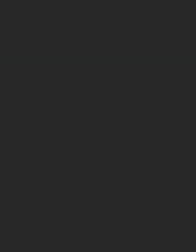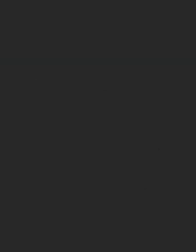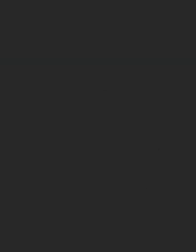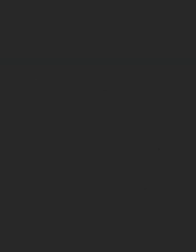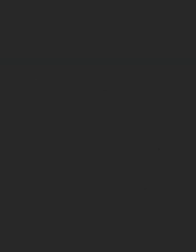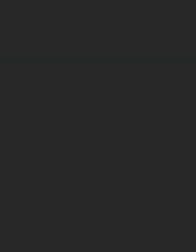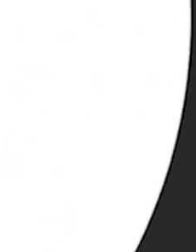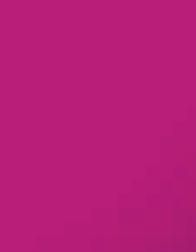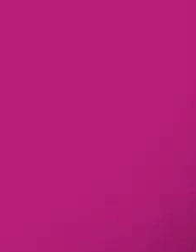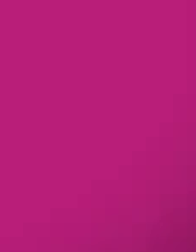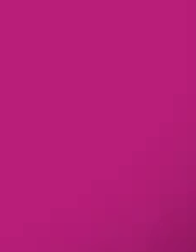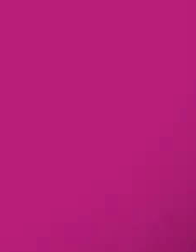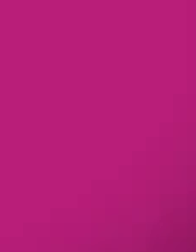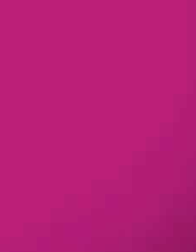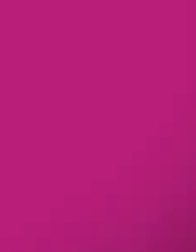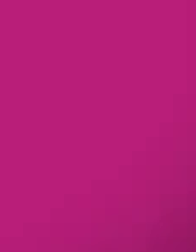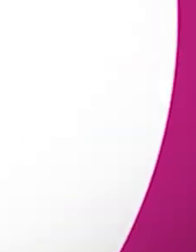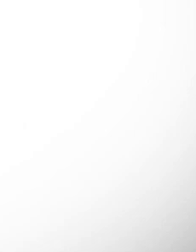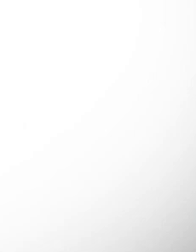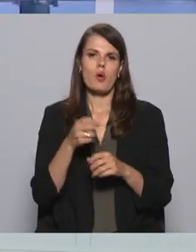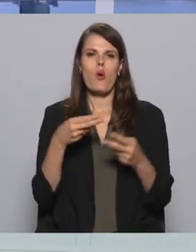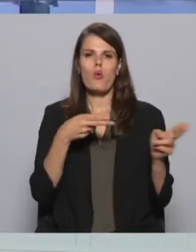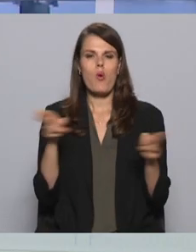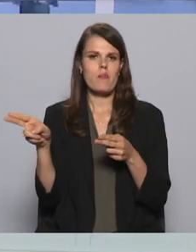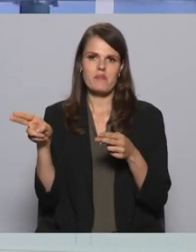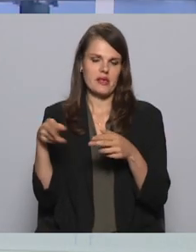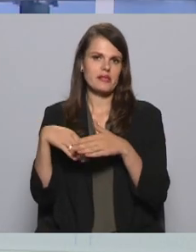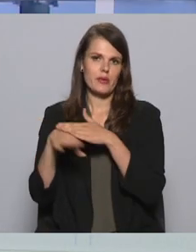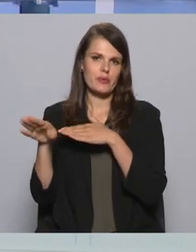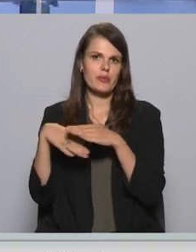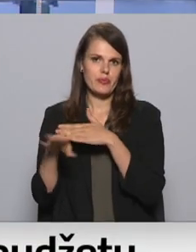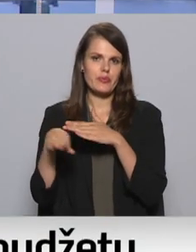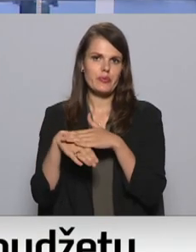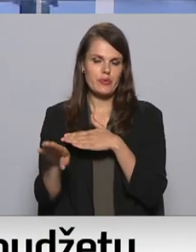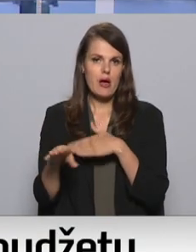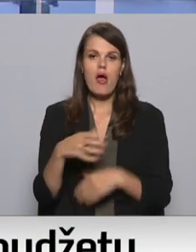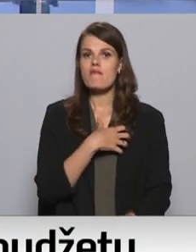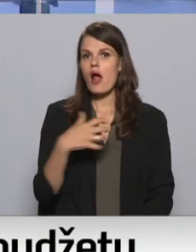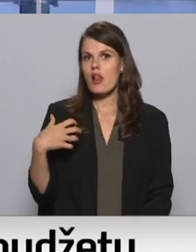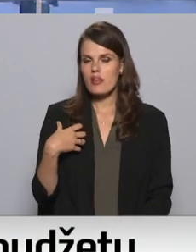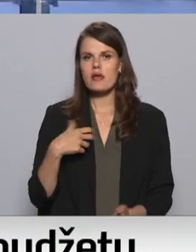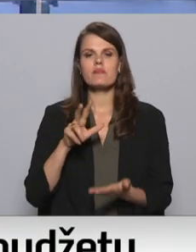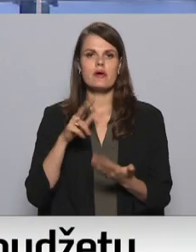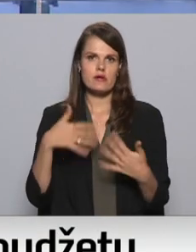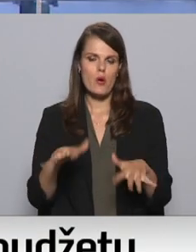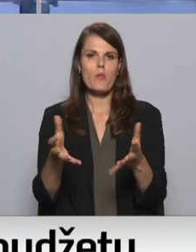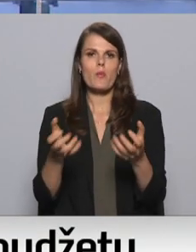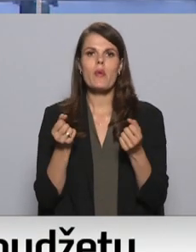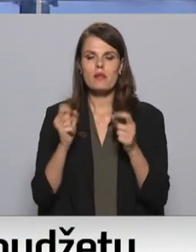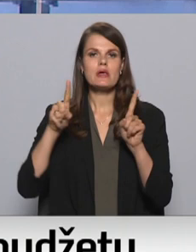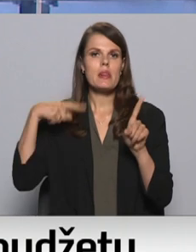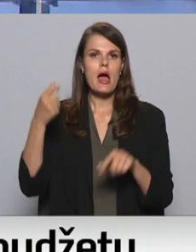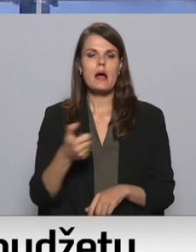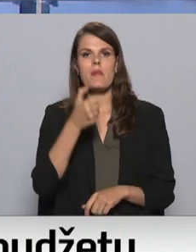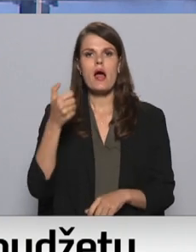Re, viss ēters ir te! Valdība pieņēmusi nākamā gada valsts budžeta likumu. Ministri